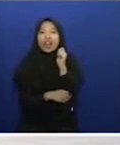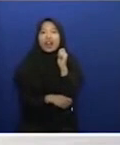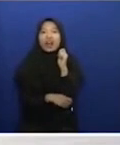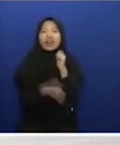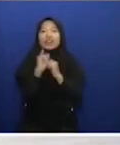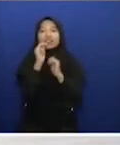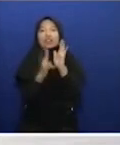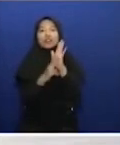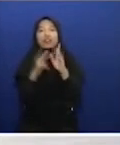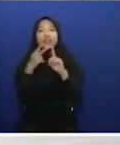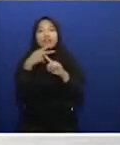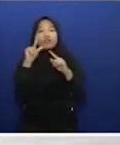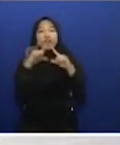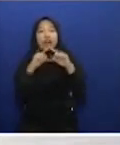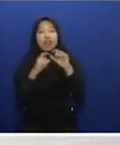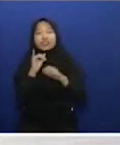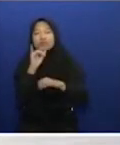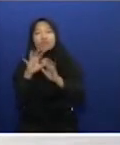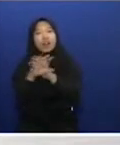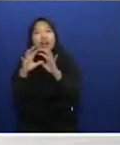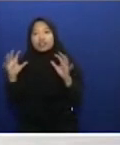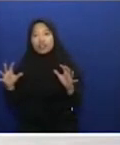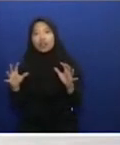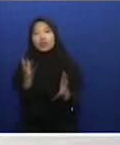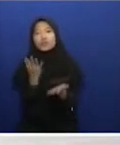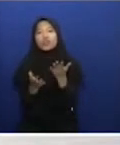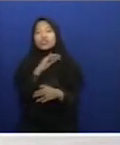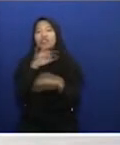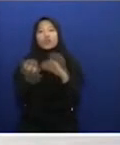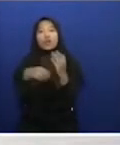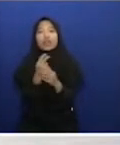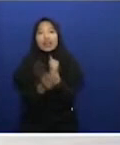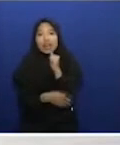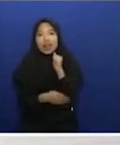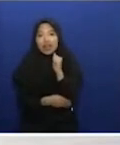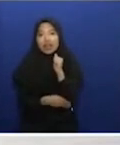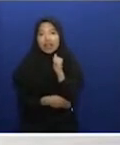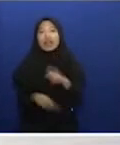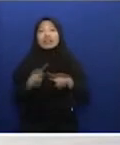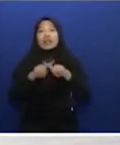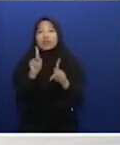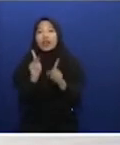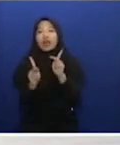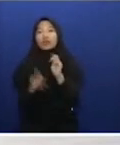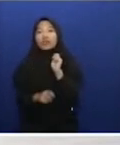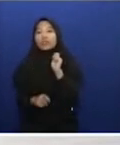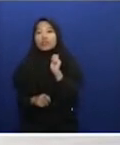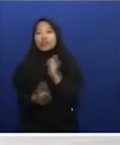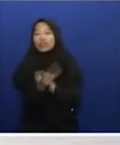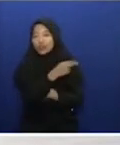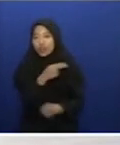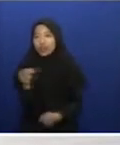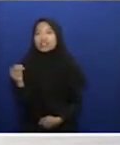ekonomi global serta perang Ukraina dan Rusia, Indonesia mencatatkan diri dengan